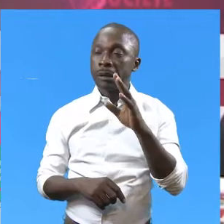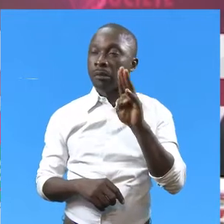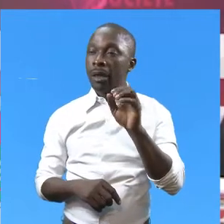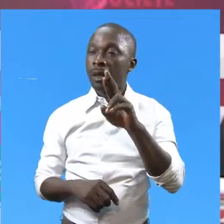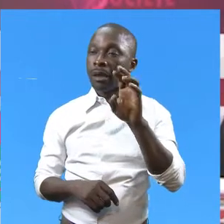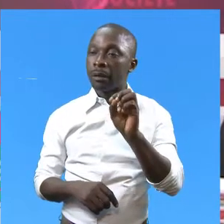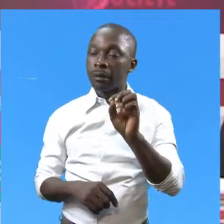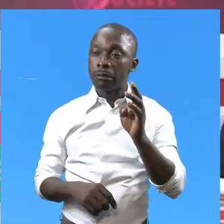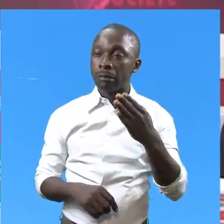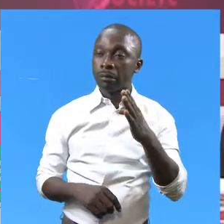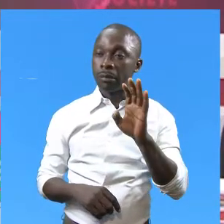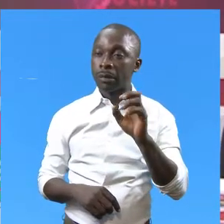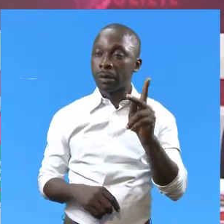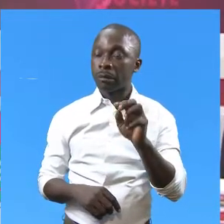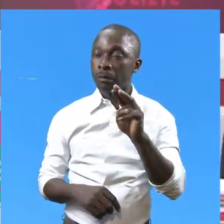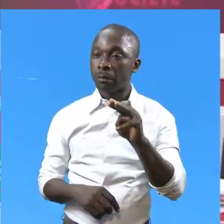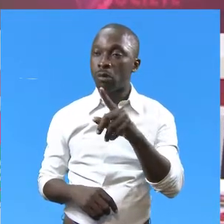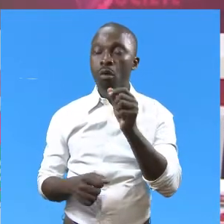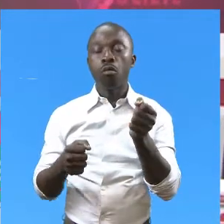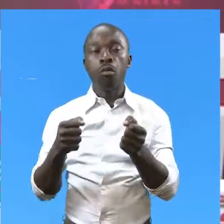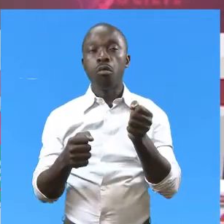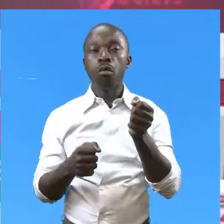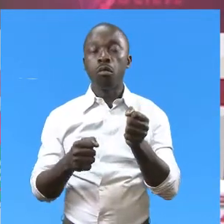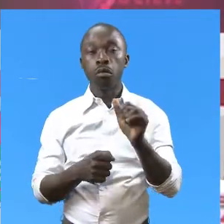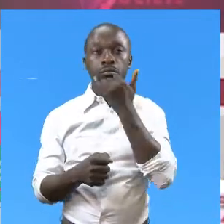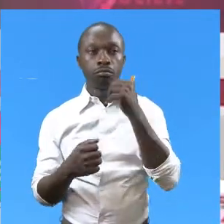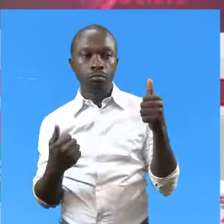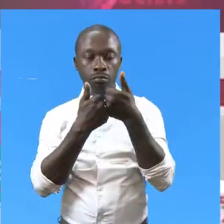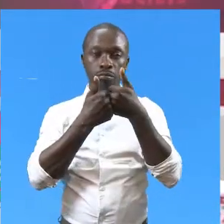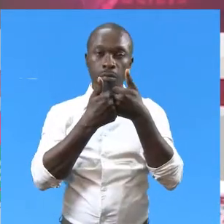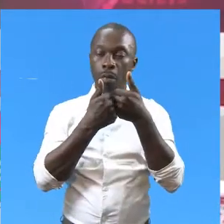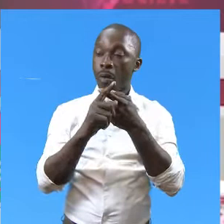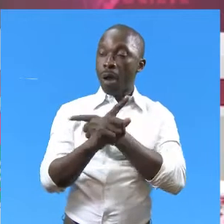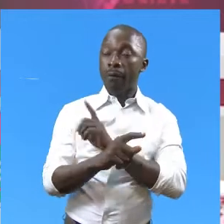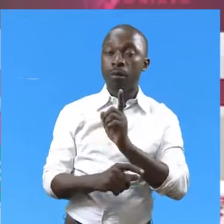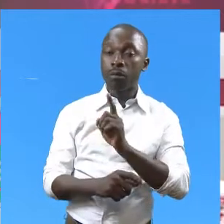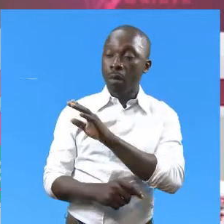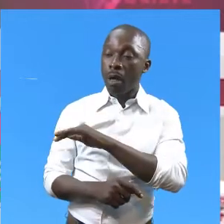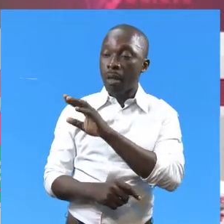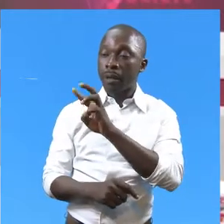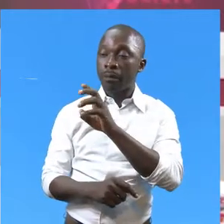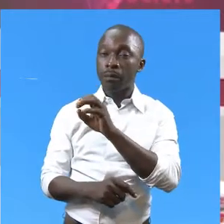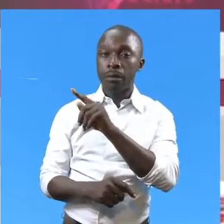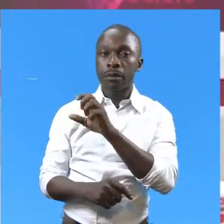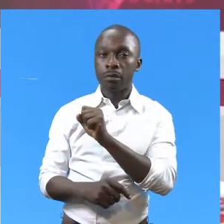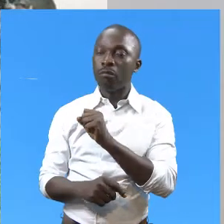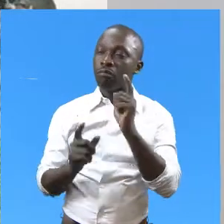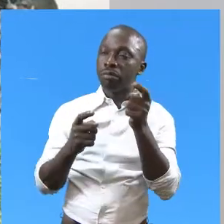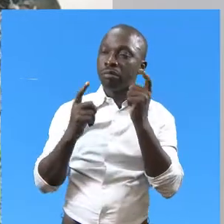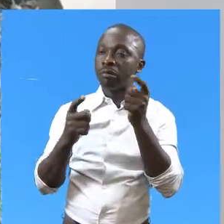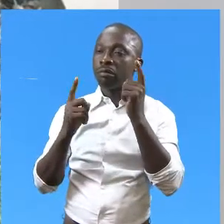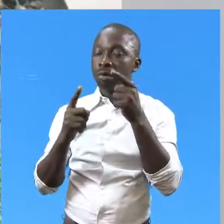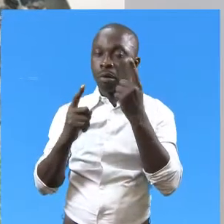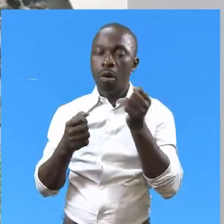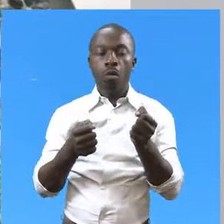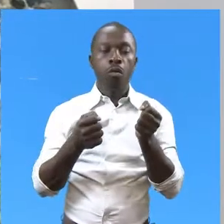Nkonsamba, précisément au lieu dit Barré Bakem, alors qu'il était de retour de festivités dans la région de l'Ouest Cameroun. Son véhicule a